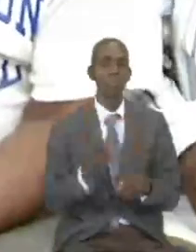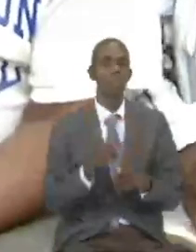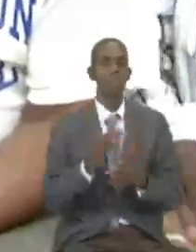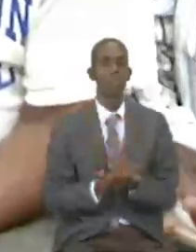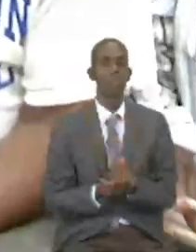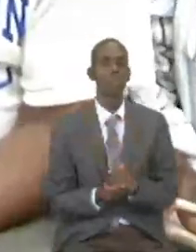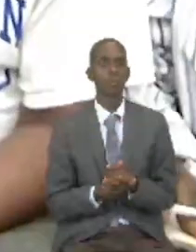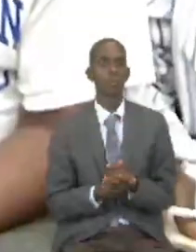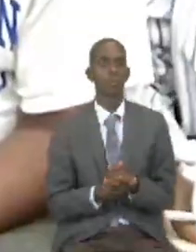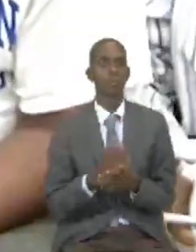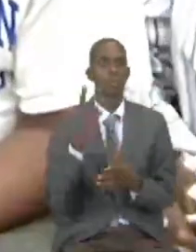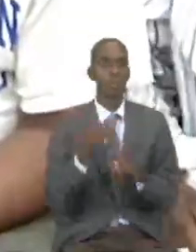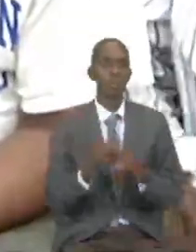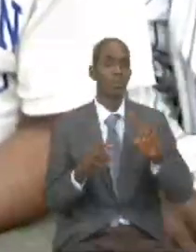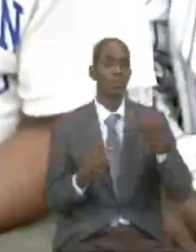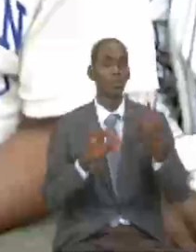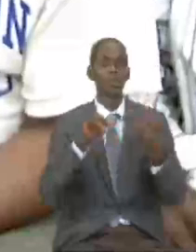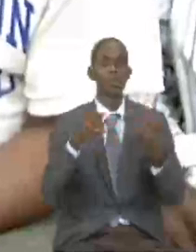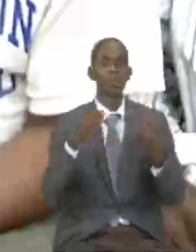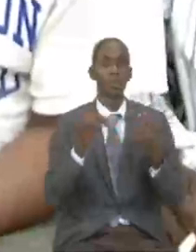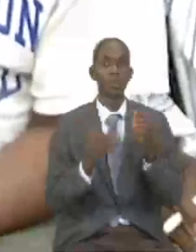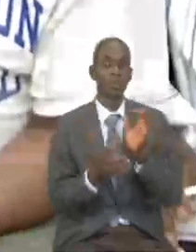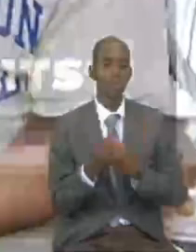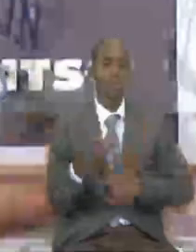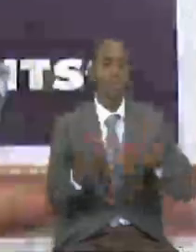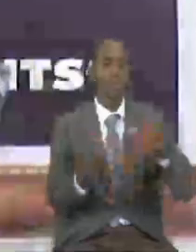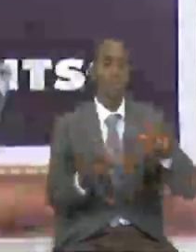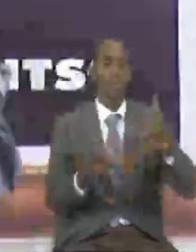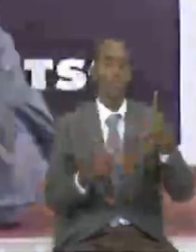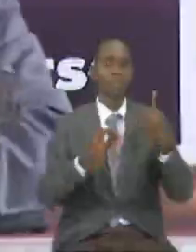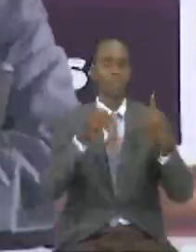de Jésus-Christ. Voyons,